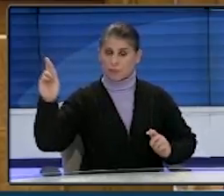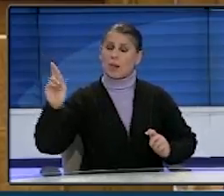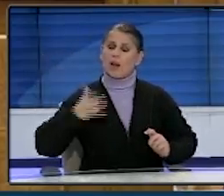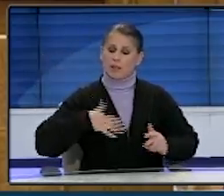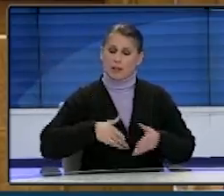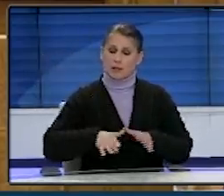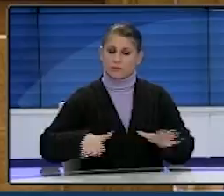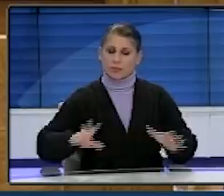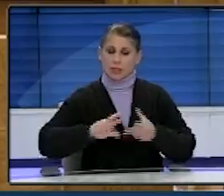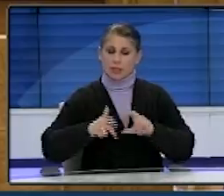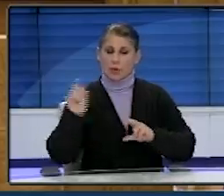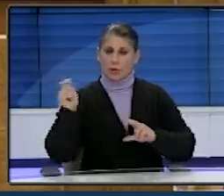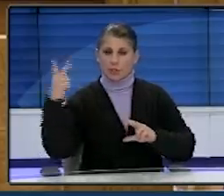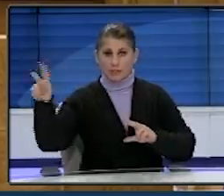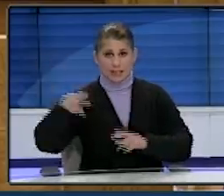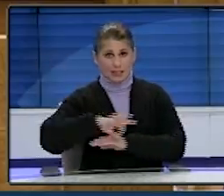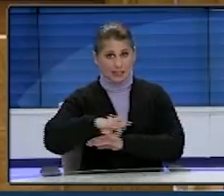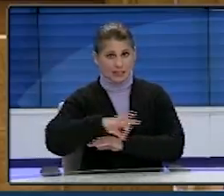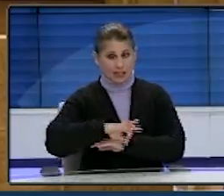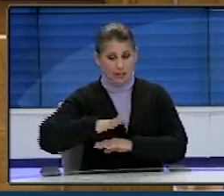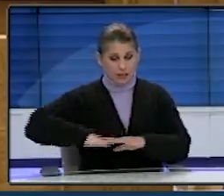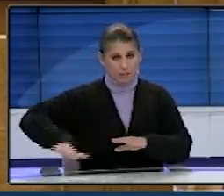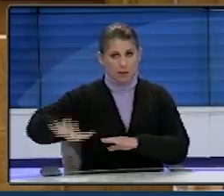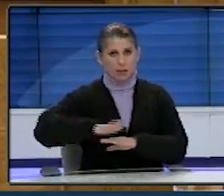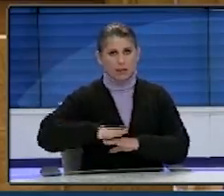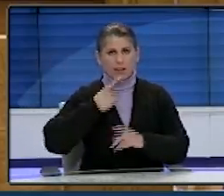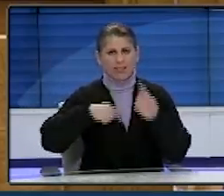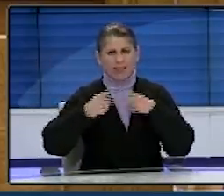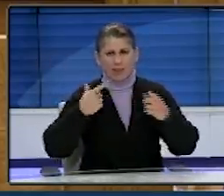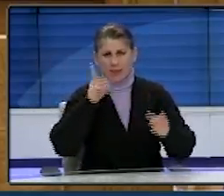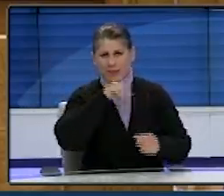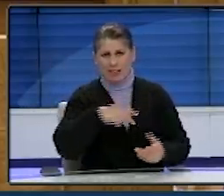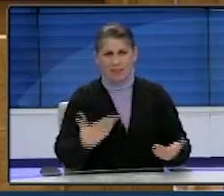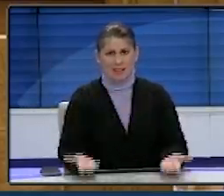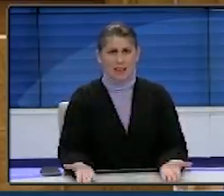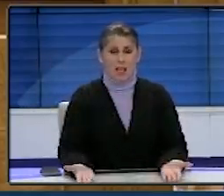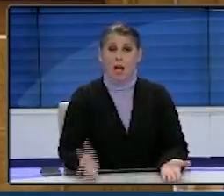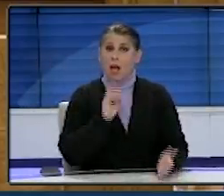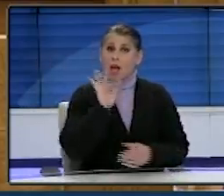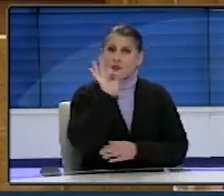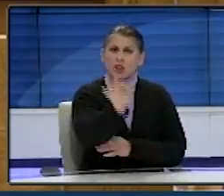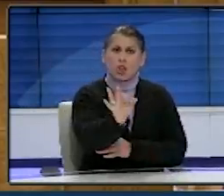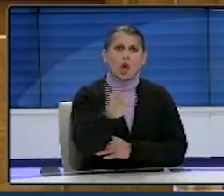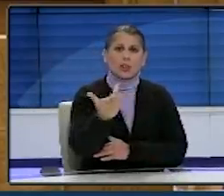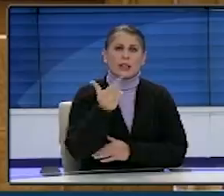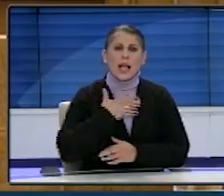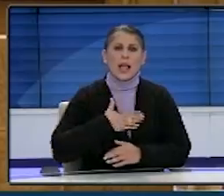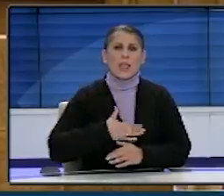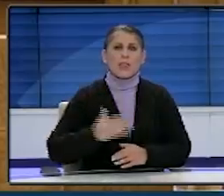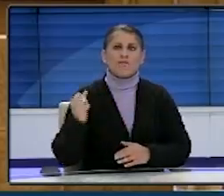να προωθήσει τα γεωπολιτικά δικά της σχέδια στην περιοχή, είναι προσχηματική, αφού στοχεύει στα